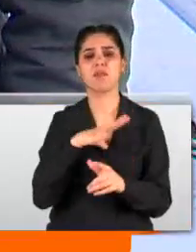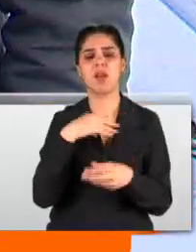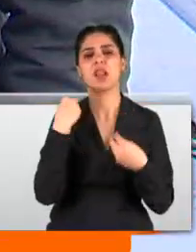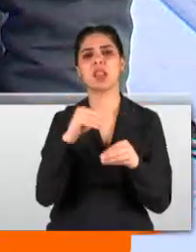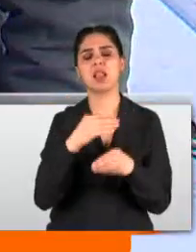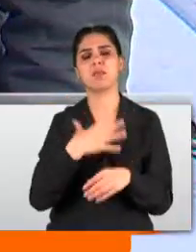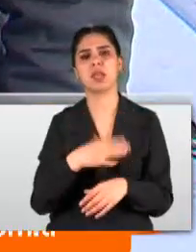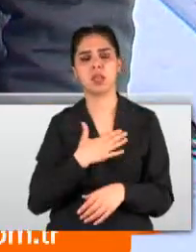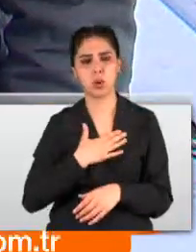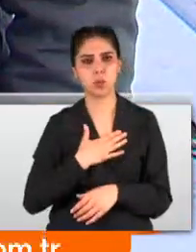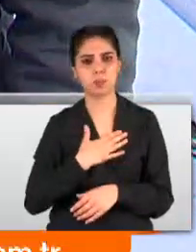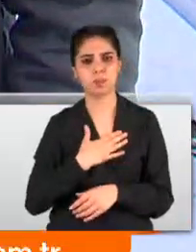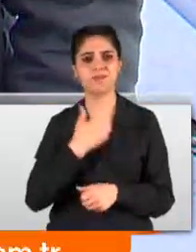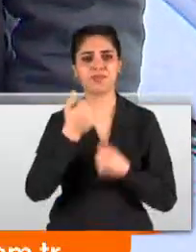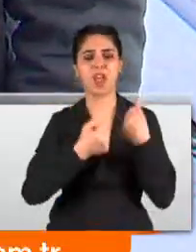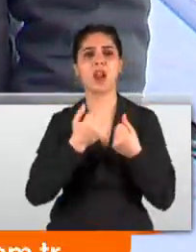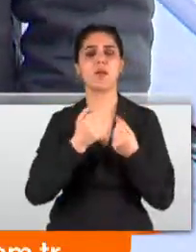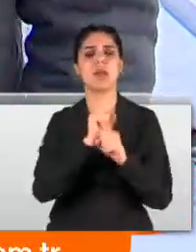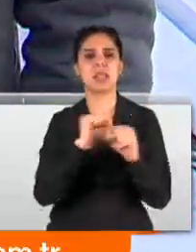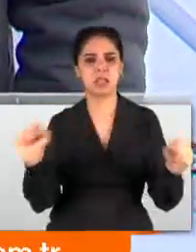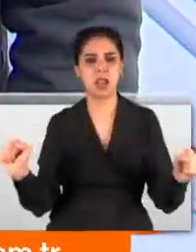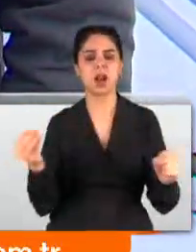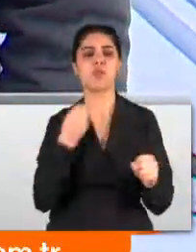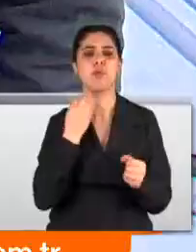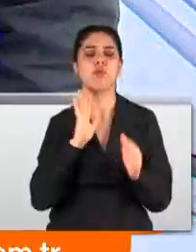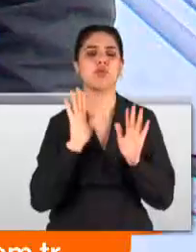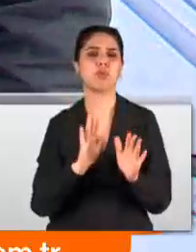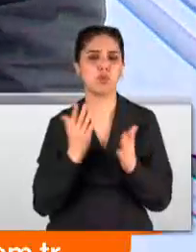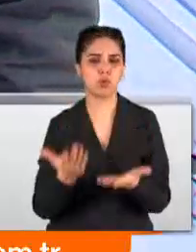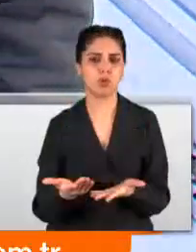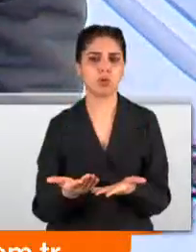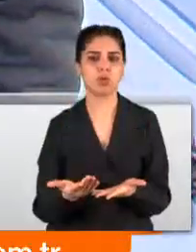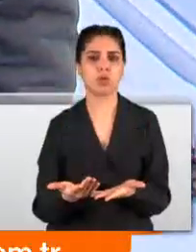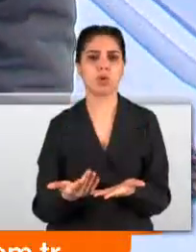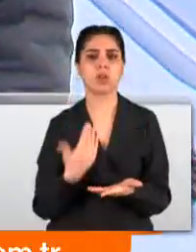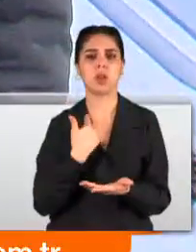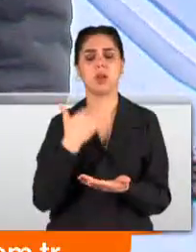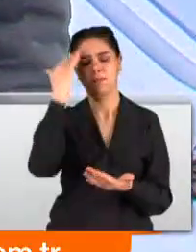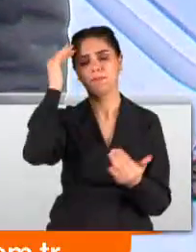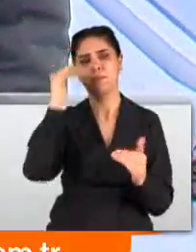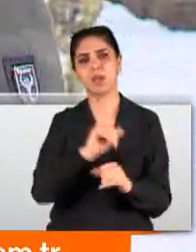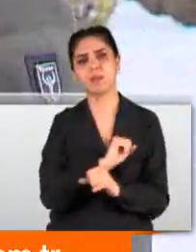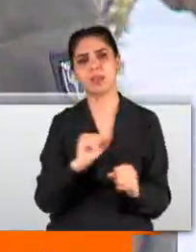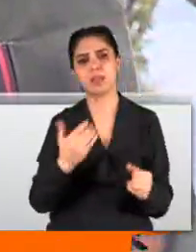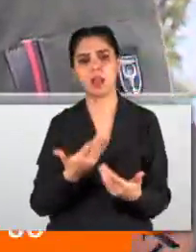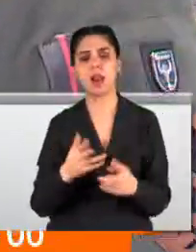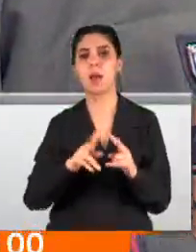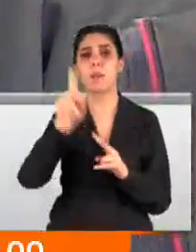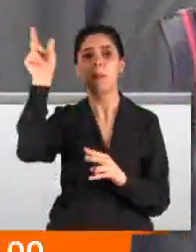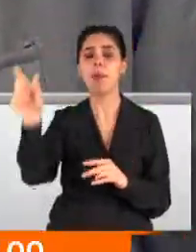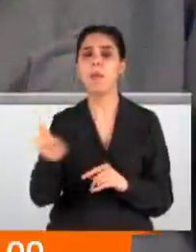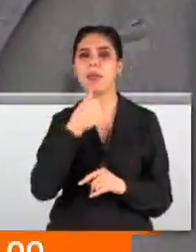satışa çıkarmıştım. Hem arabanız gitti hem de borcunuz duruyor. Evet, öyle oldu. Bayağı bir mağduriyet yaşadık. Mehmet